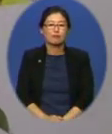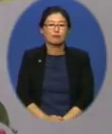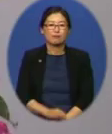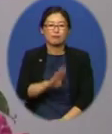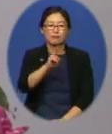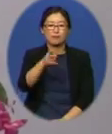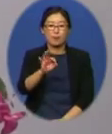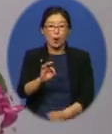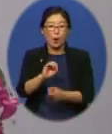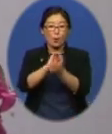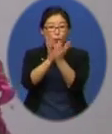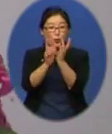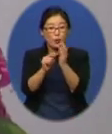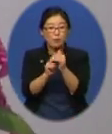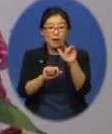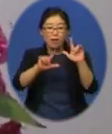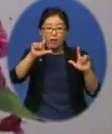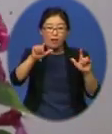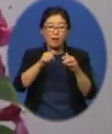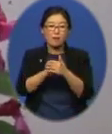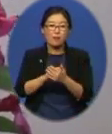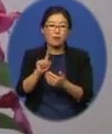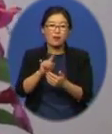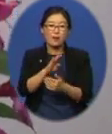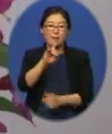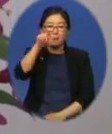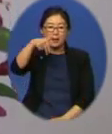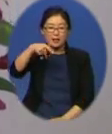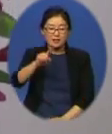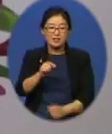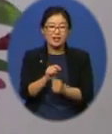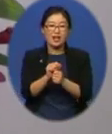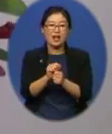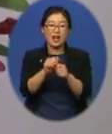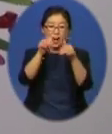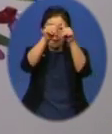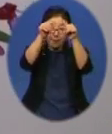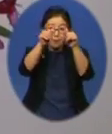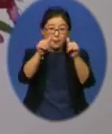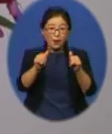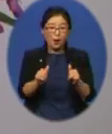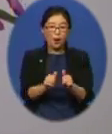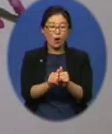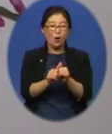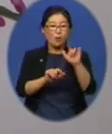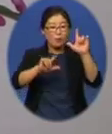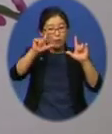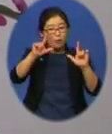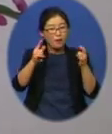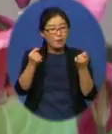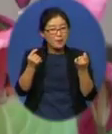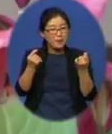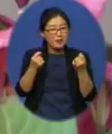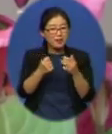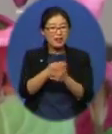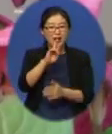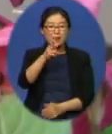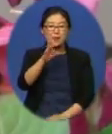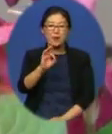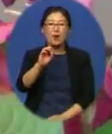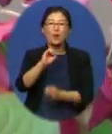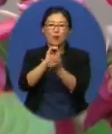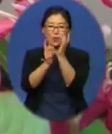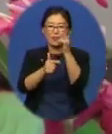병꽃은 모양이 선조들이 사용했던 백자병이나 청자병처럼 생겼다고 해서 병꽃나무란